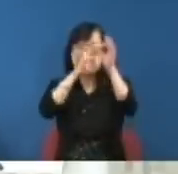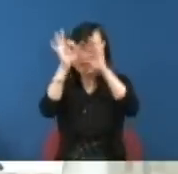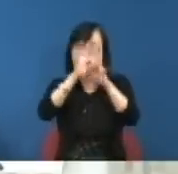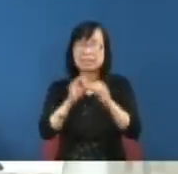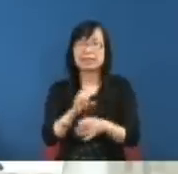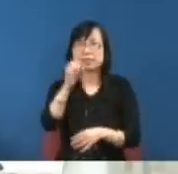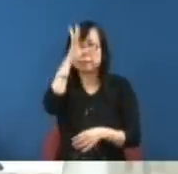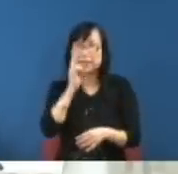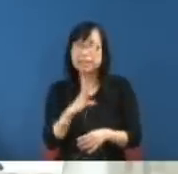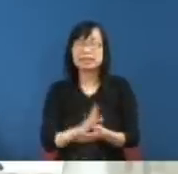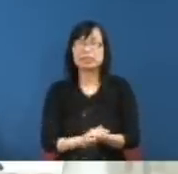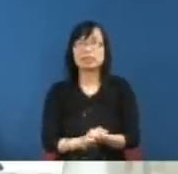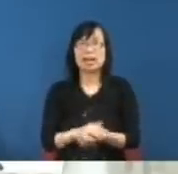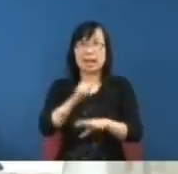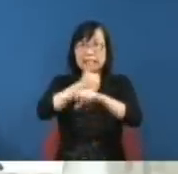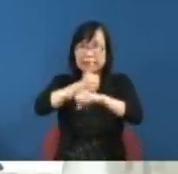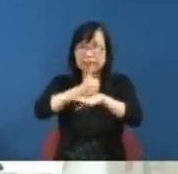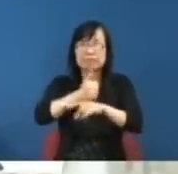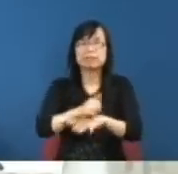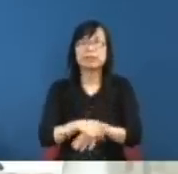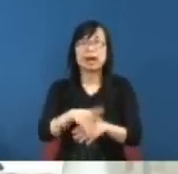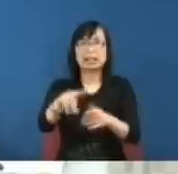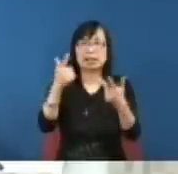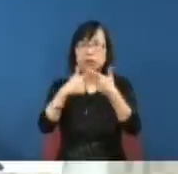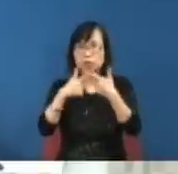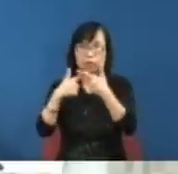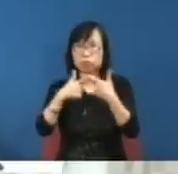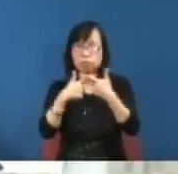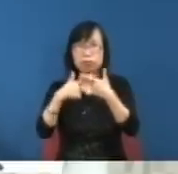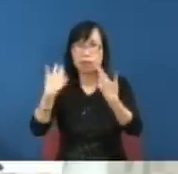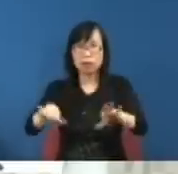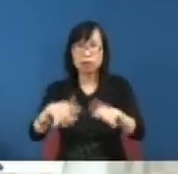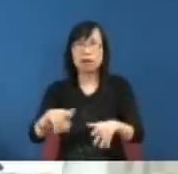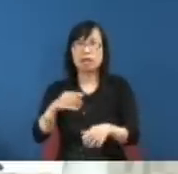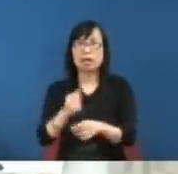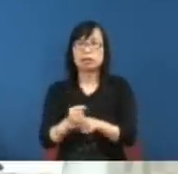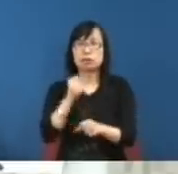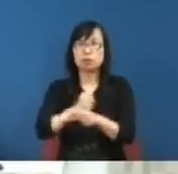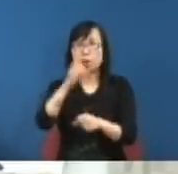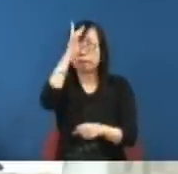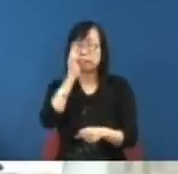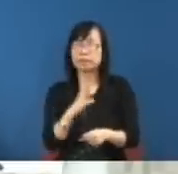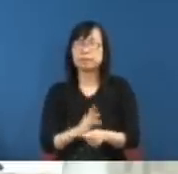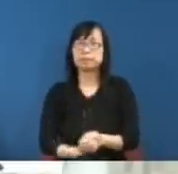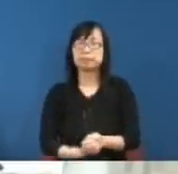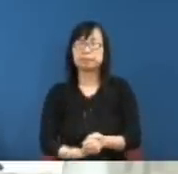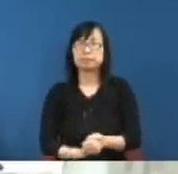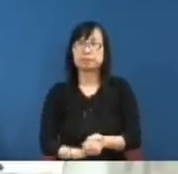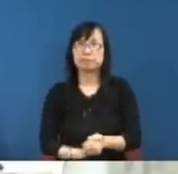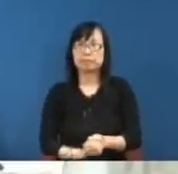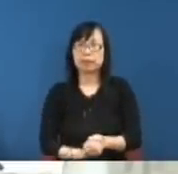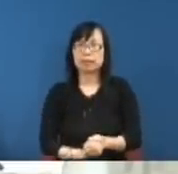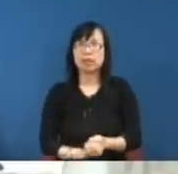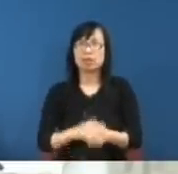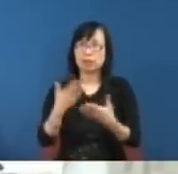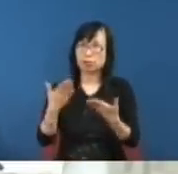列根咧就係佢喺呢一個戰後咧，曾經喺荷里活咧做過明星，咁做過呢、這個又